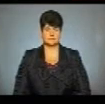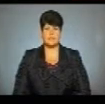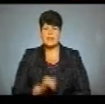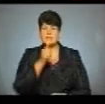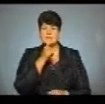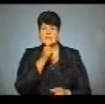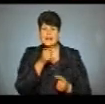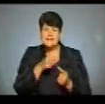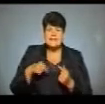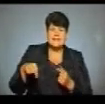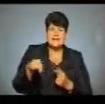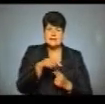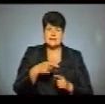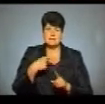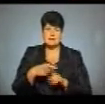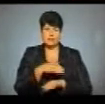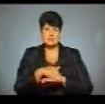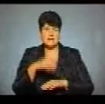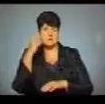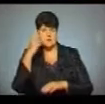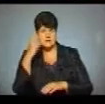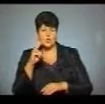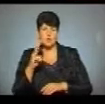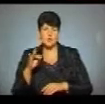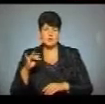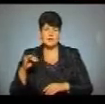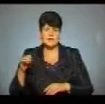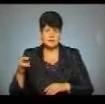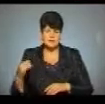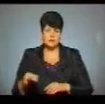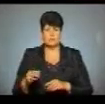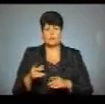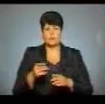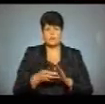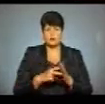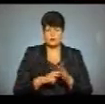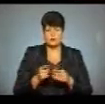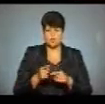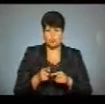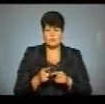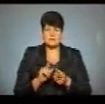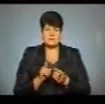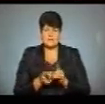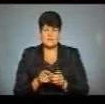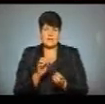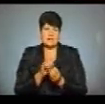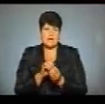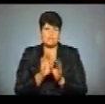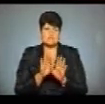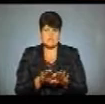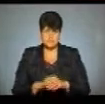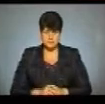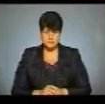Експериментальне кільце на перехресті вулиць Хмельницького, Крушельницької та родини Барвінських у Тернополі планують замінити на постійне.